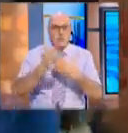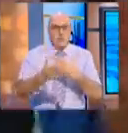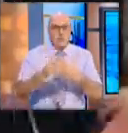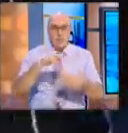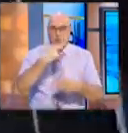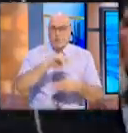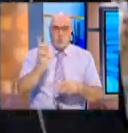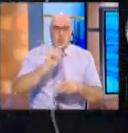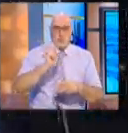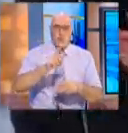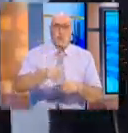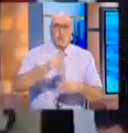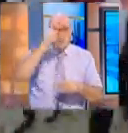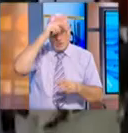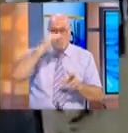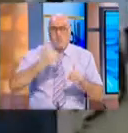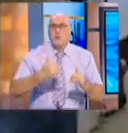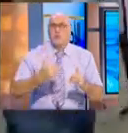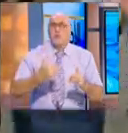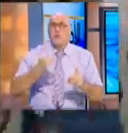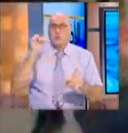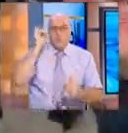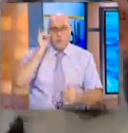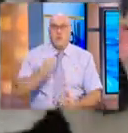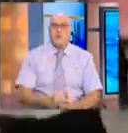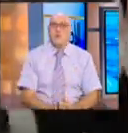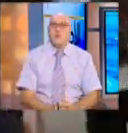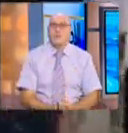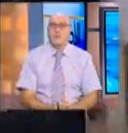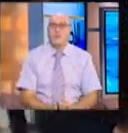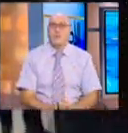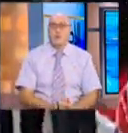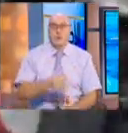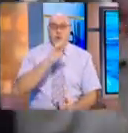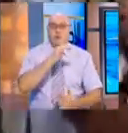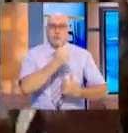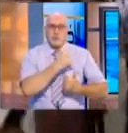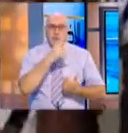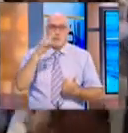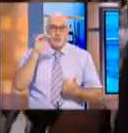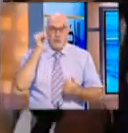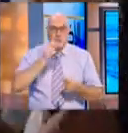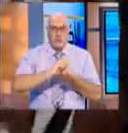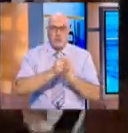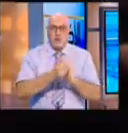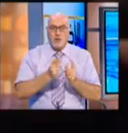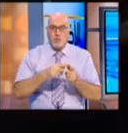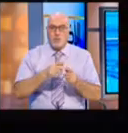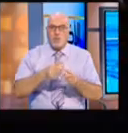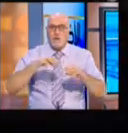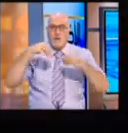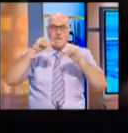للدولة المغربية. ليس ذلك وحسب، بل تحول قادة هذا الجيش إلى مرتزقة وتجار